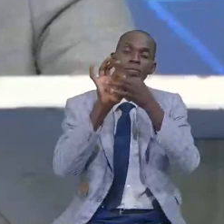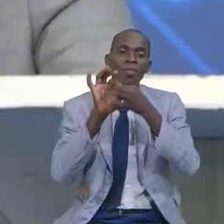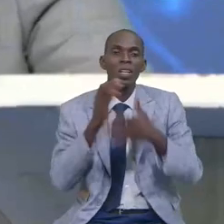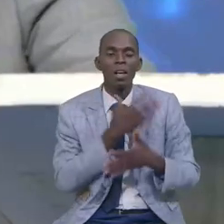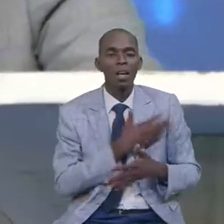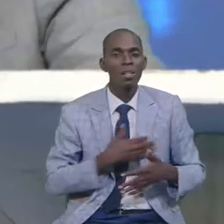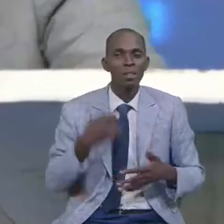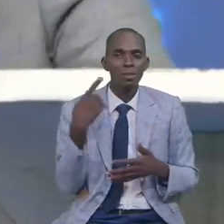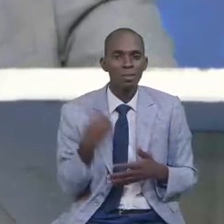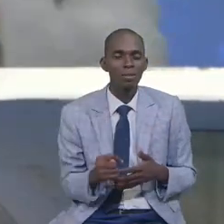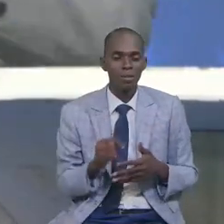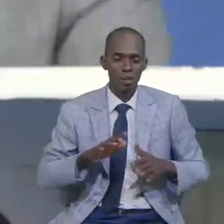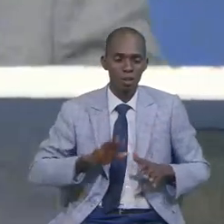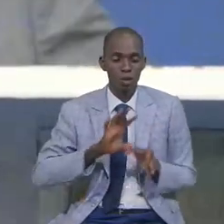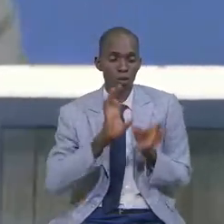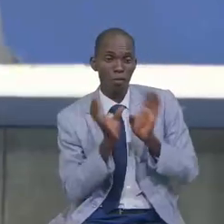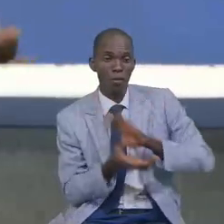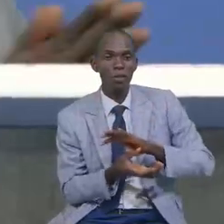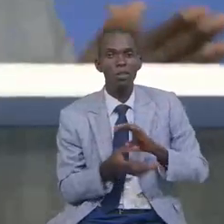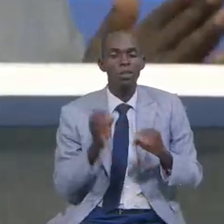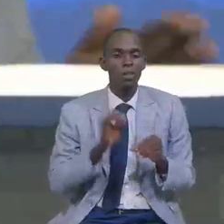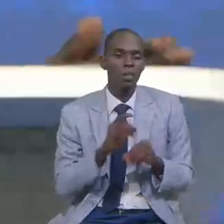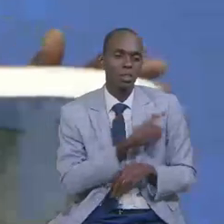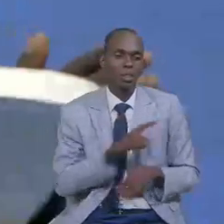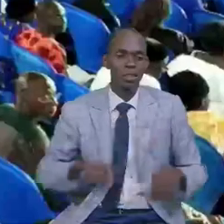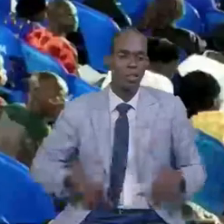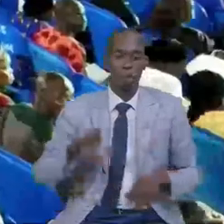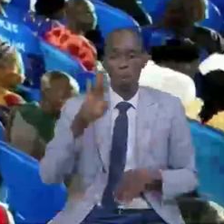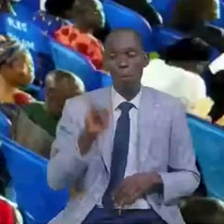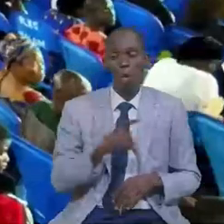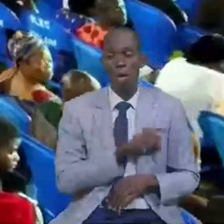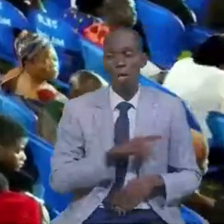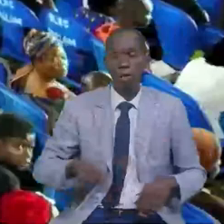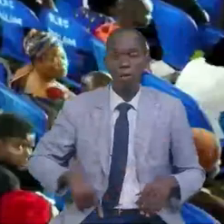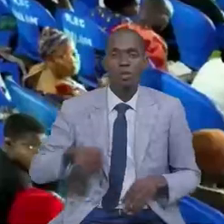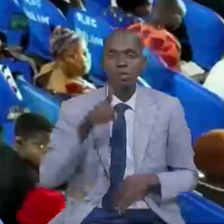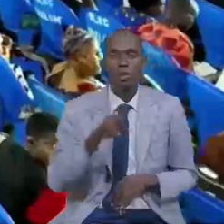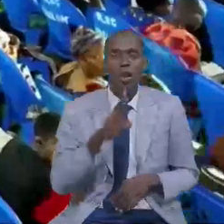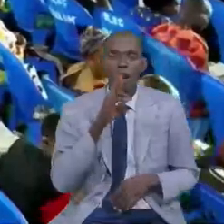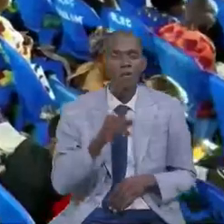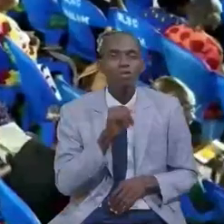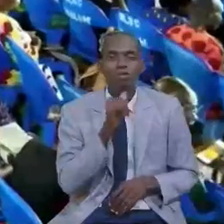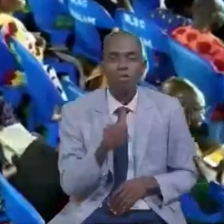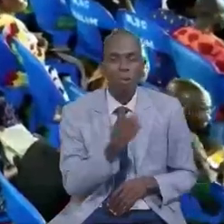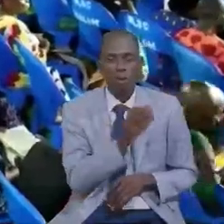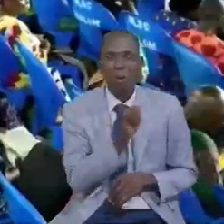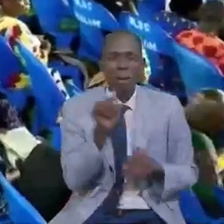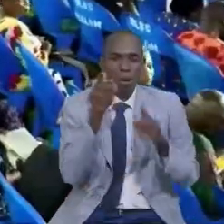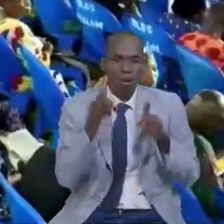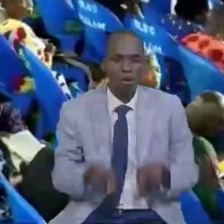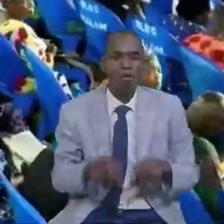la conversion. Dans le Seigneur, vous n'étiez pas une personne qu'on